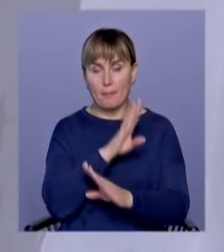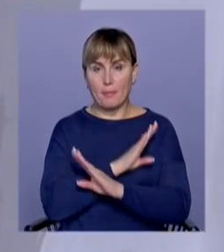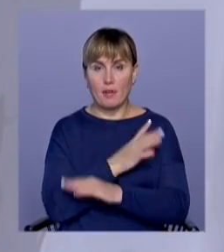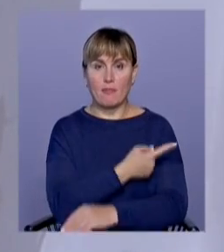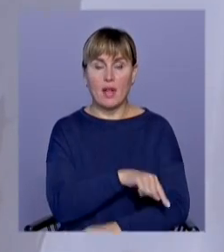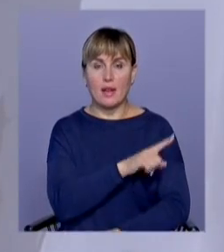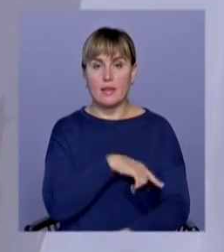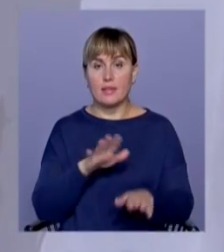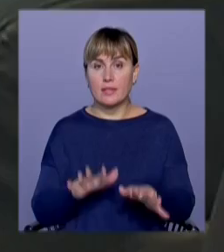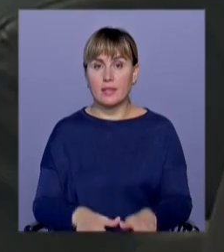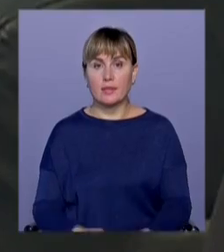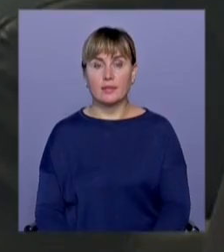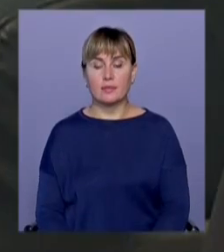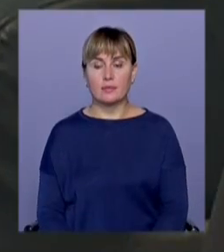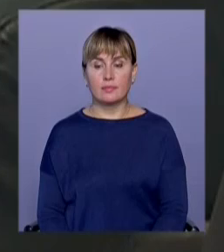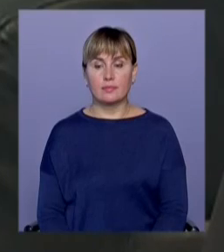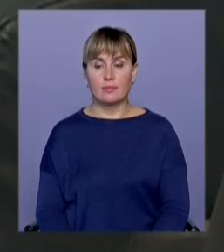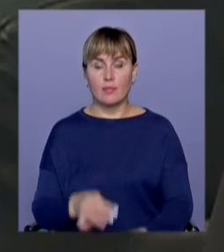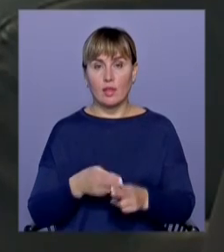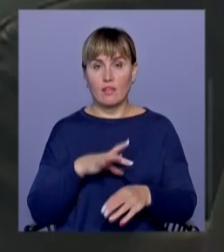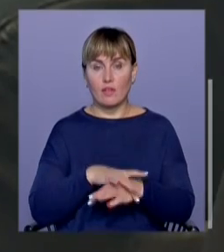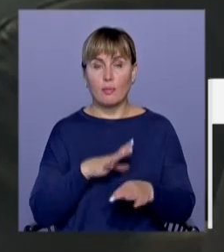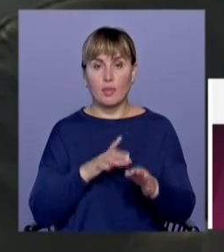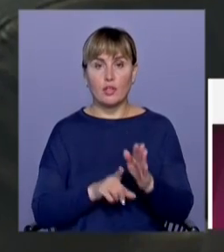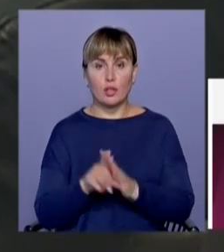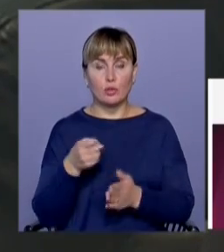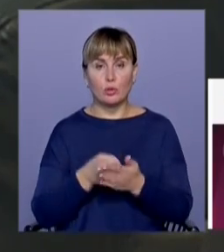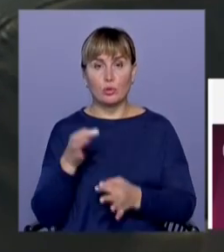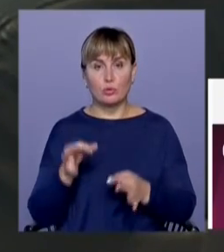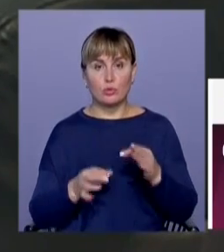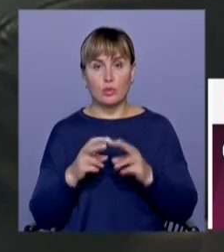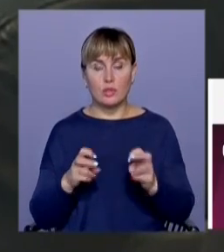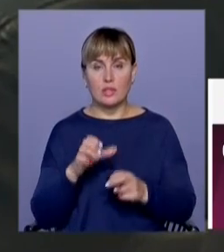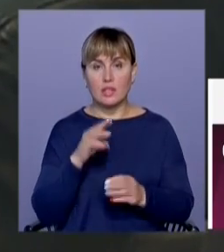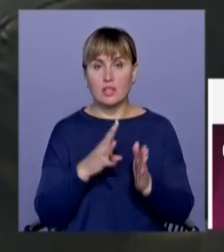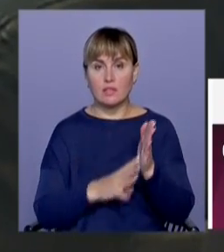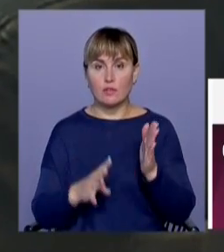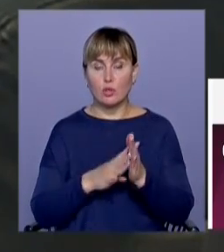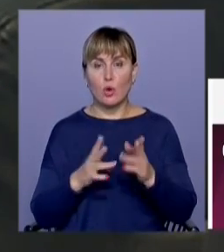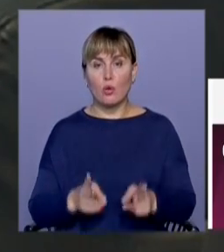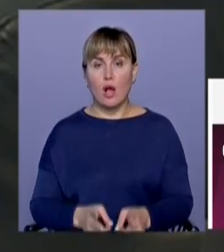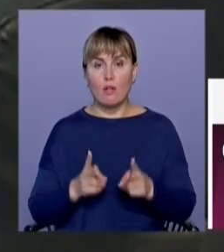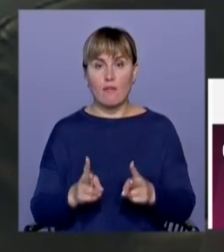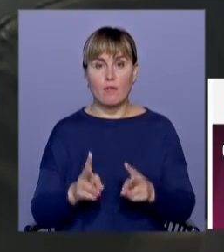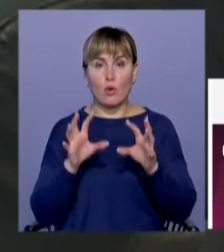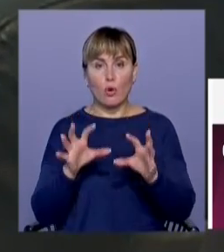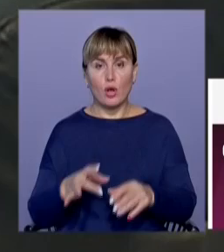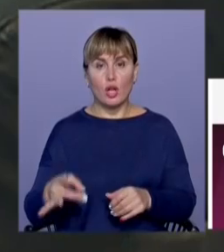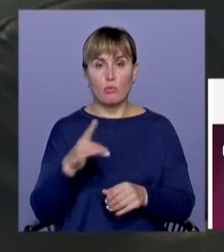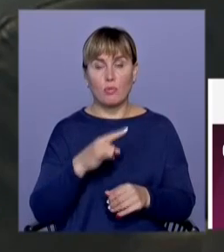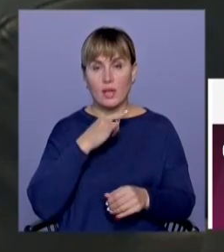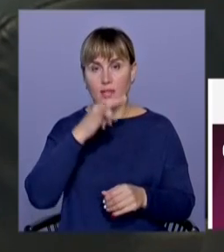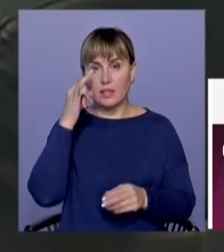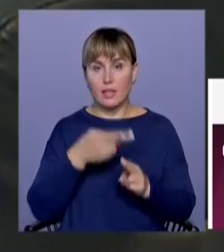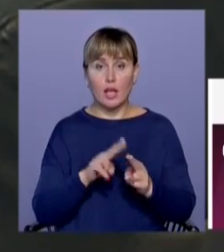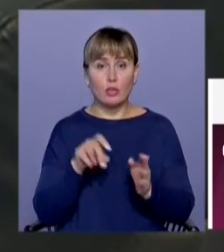больнице. По данному факту было начато досудебное расследование по статье 99 Уголовного кодекса Республики Казахстан, это убийство.